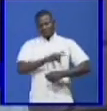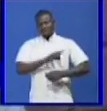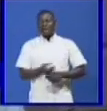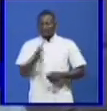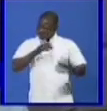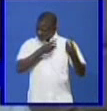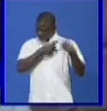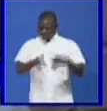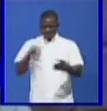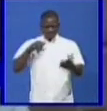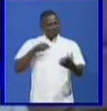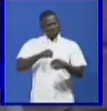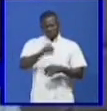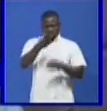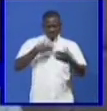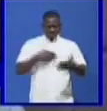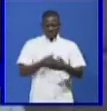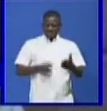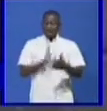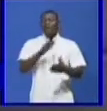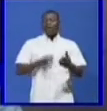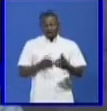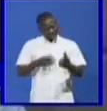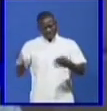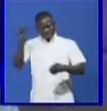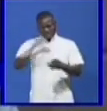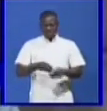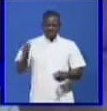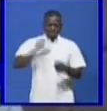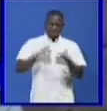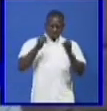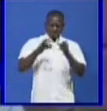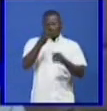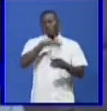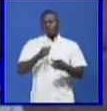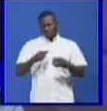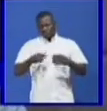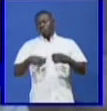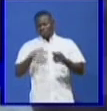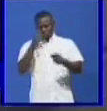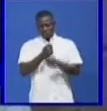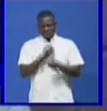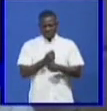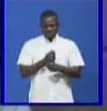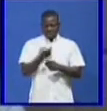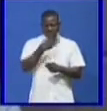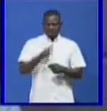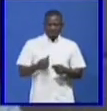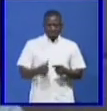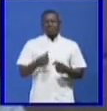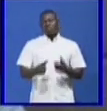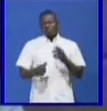la mine ici, elle est passée par plusieurs secteurs. Elle a fait le léger, ensuite elle a